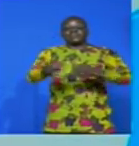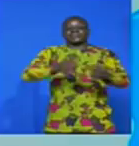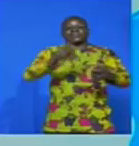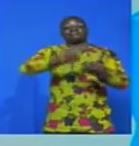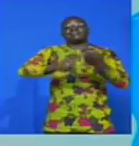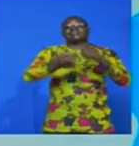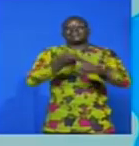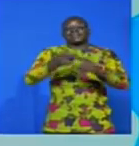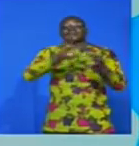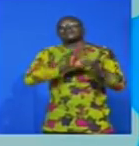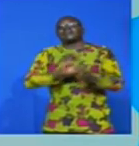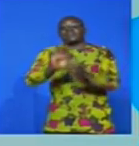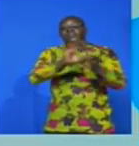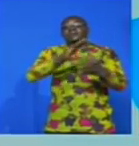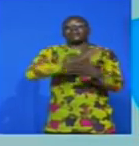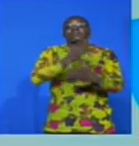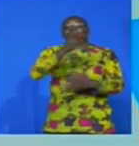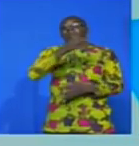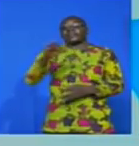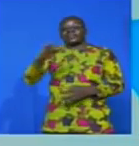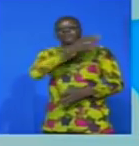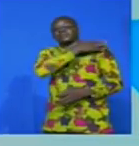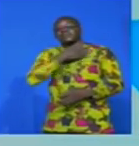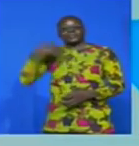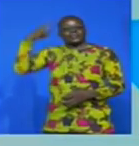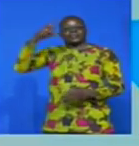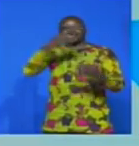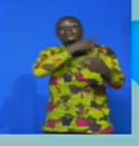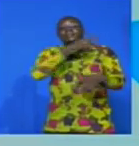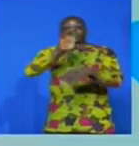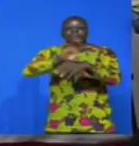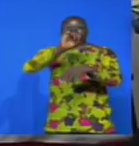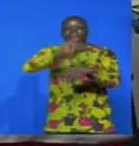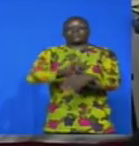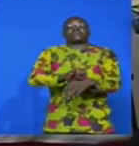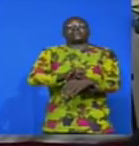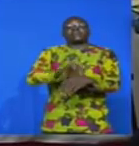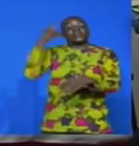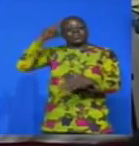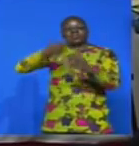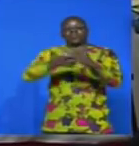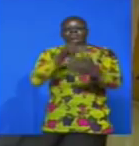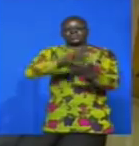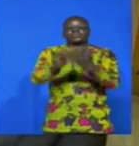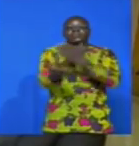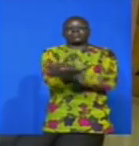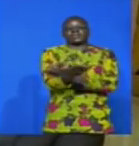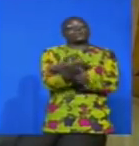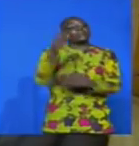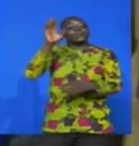de coopération entre le Burkina Faso et la République de Côte d'Ivoire, TAC, ont débuté ce matin à